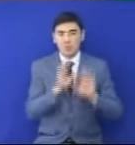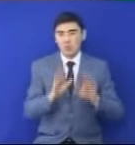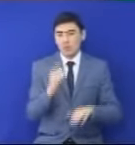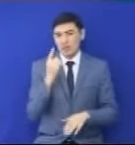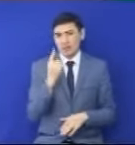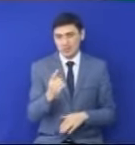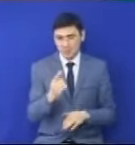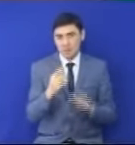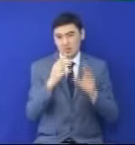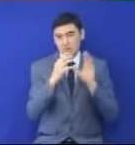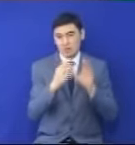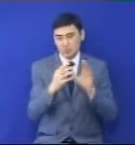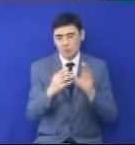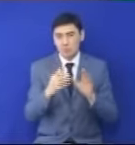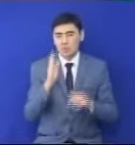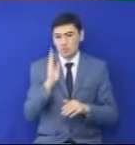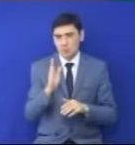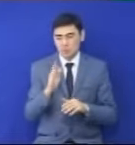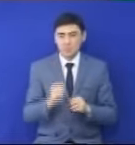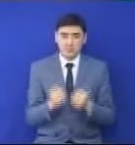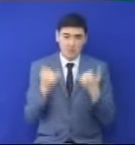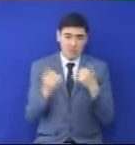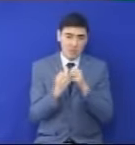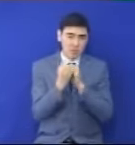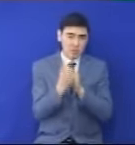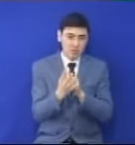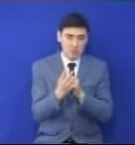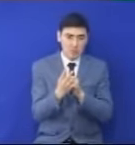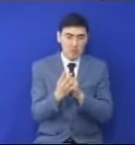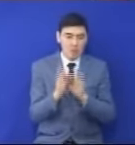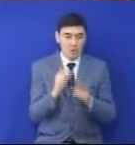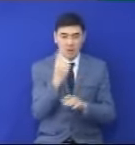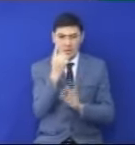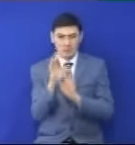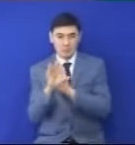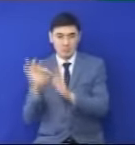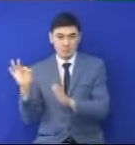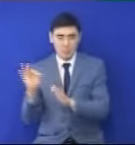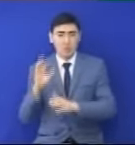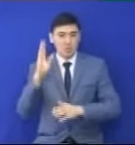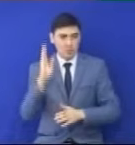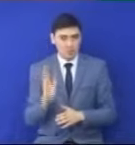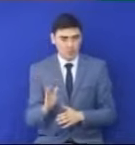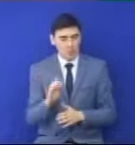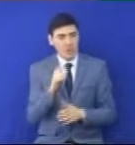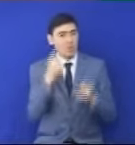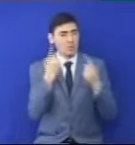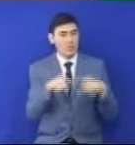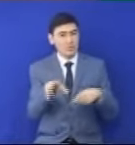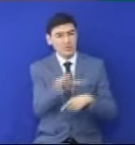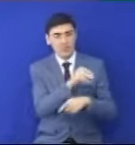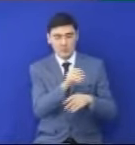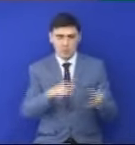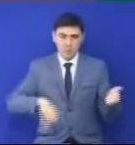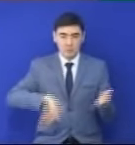малого класса где-то ходило. Бізде 14 бағыт жүреді, оның тек біреуін ғана қалдырамыз. Шағын көліктер қауіпсіздік тұрғысында және қандай да бір